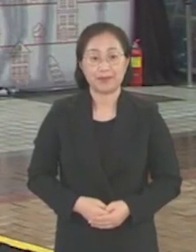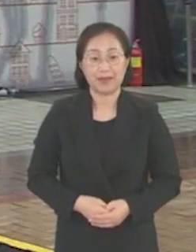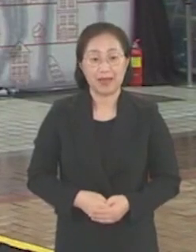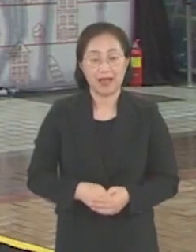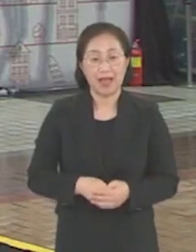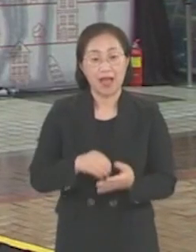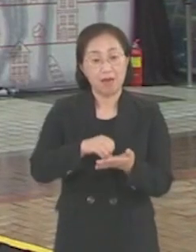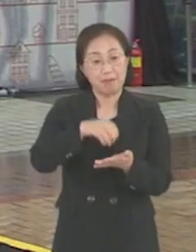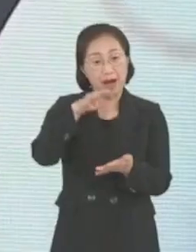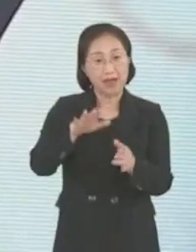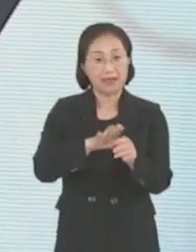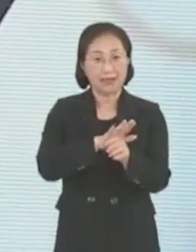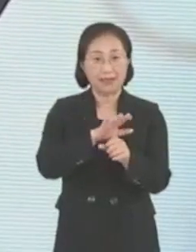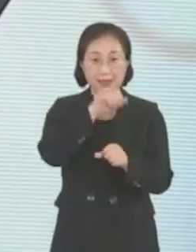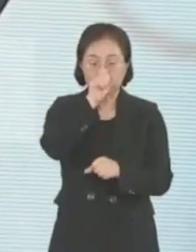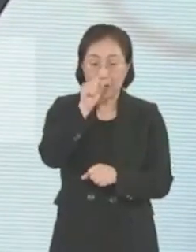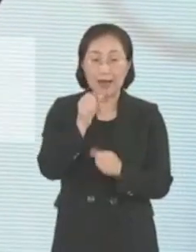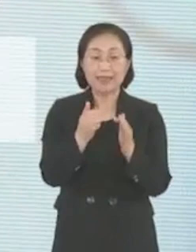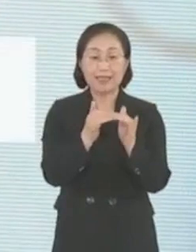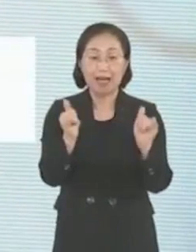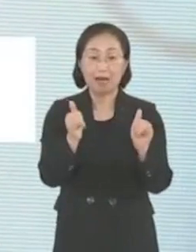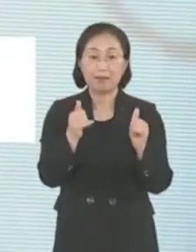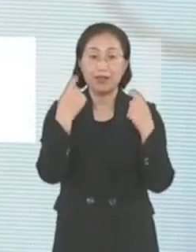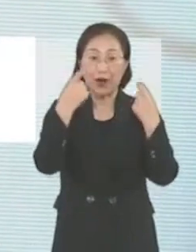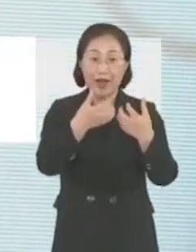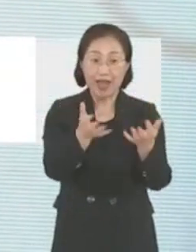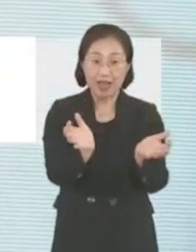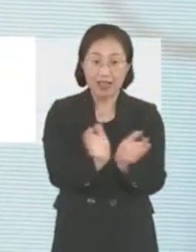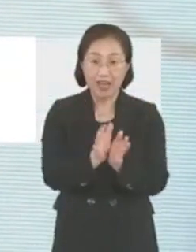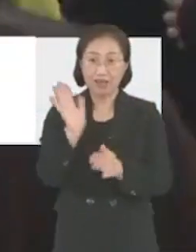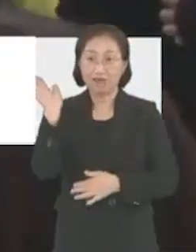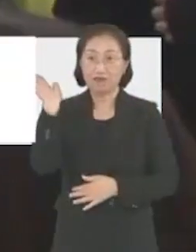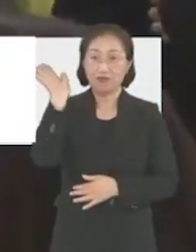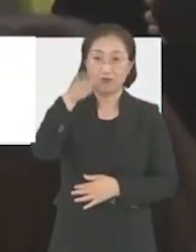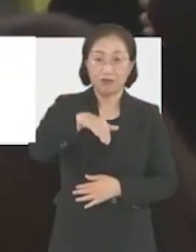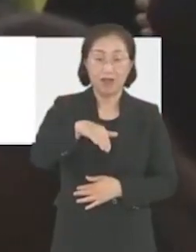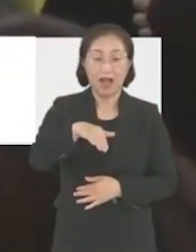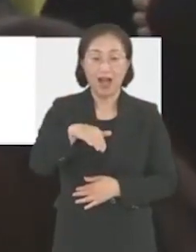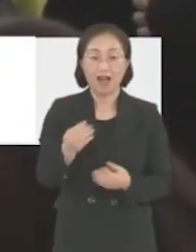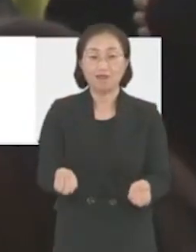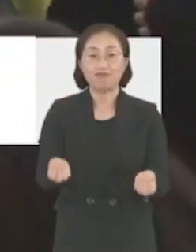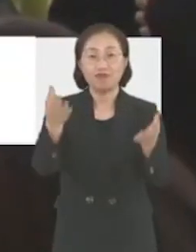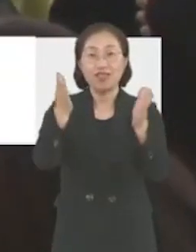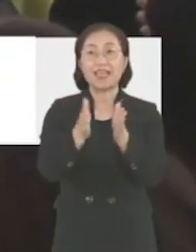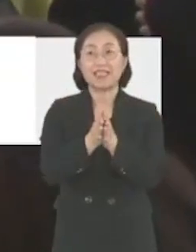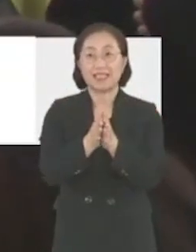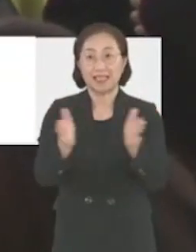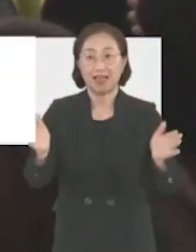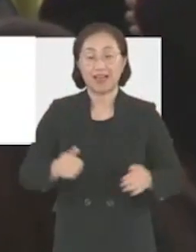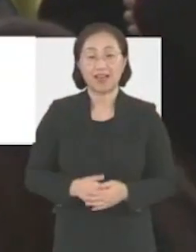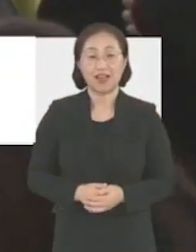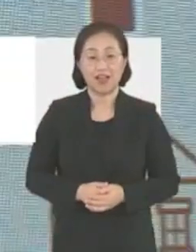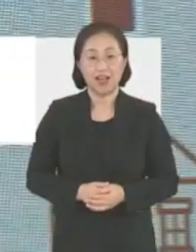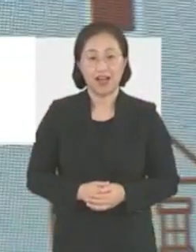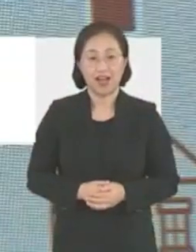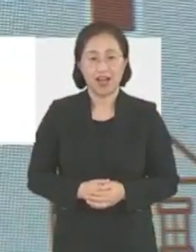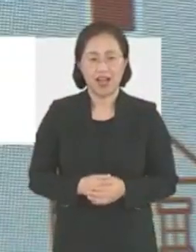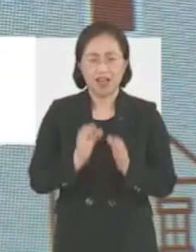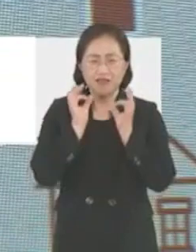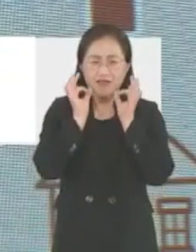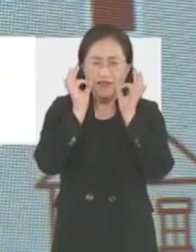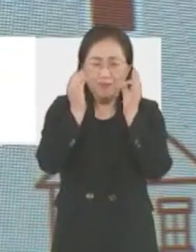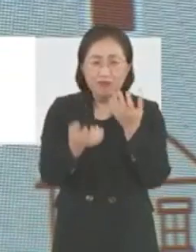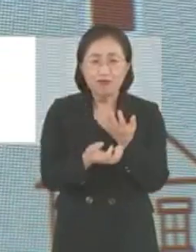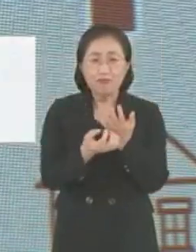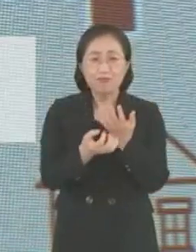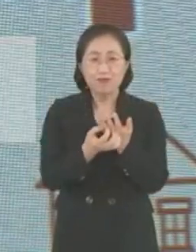빵 애호가들이 모인 빵지 순례단 출정식과 함께 축제 시작을 알립니다. 진심을 굽는 사람들을 주제로